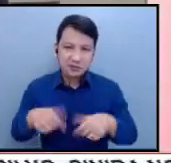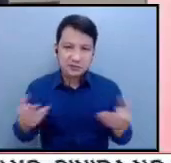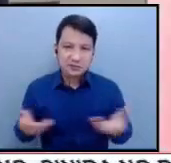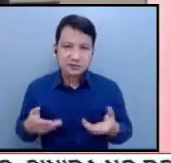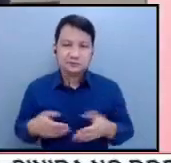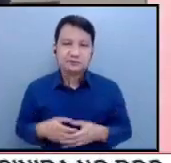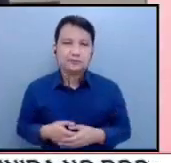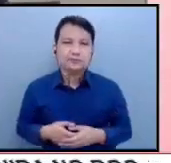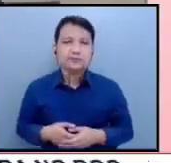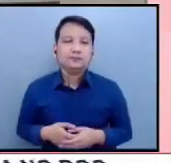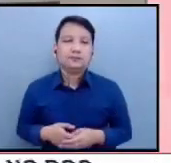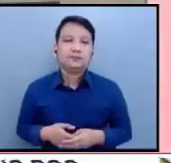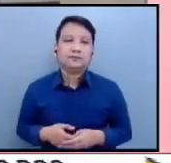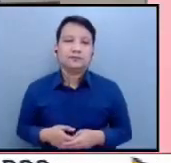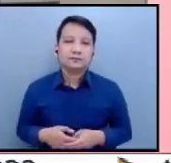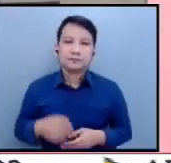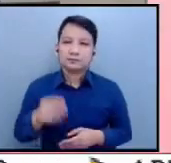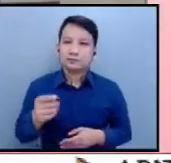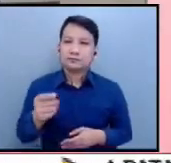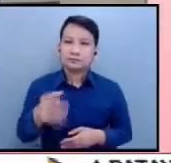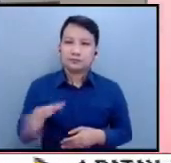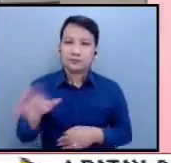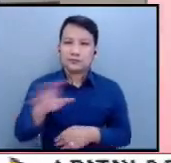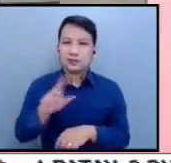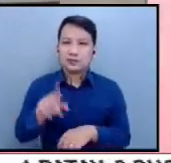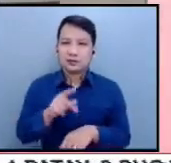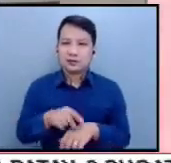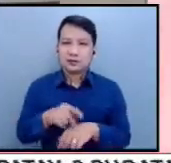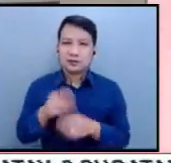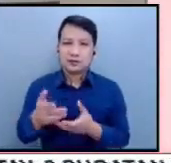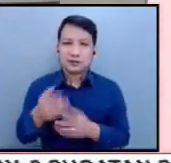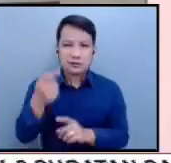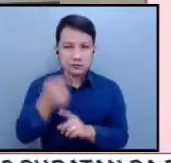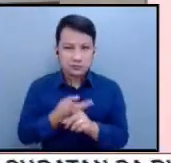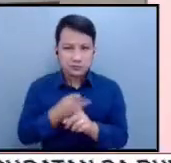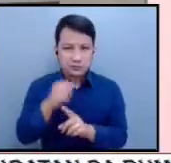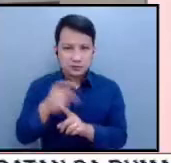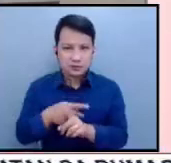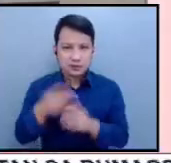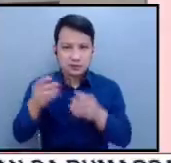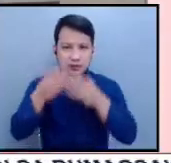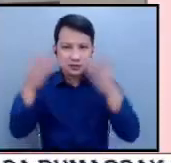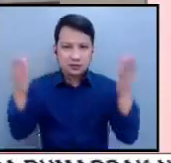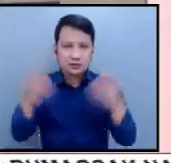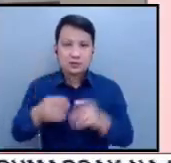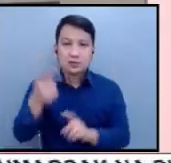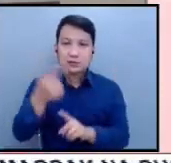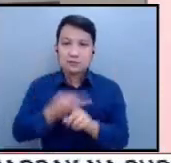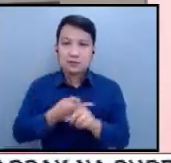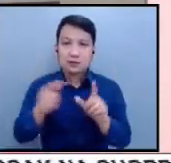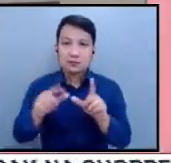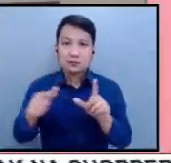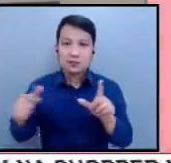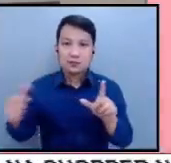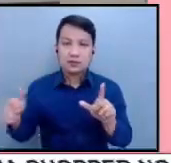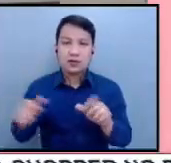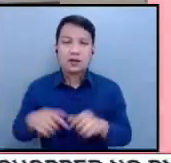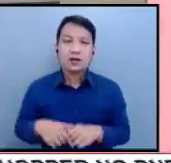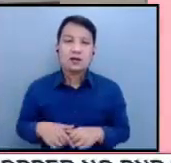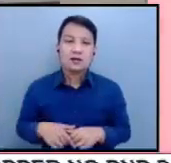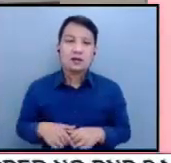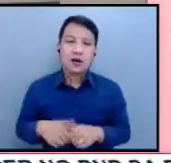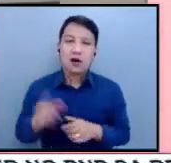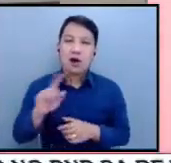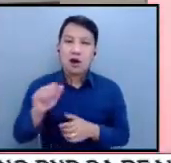Rise and shine po, Sir Evie. Sir, bakit po ba sa buwan ng Abril ipinagdiriwang ang buwan ng panitikan? At gaano